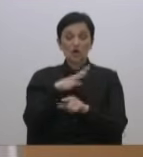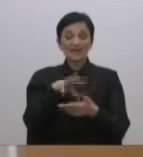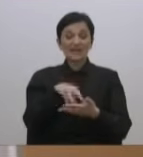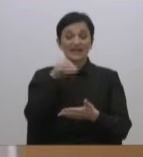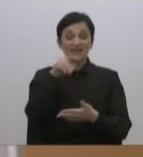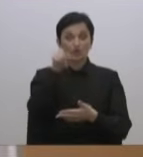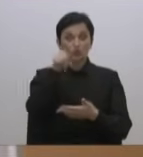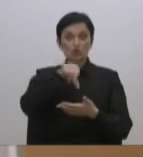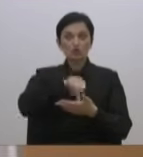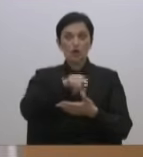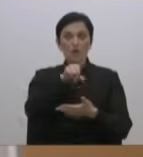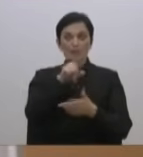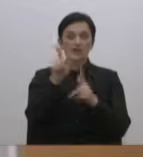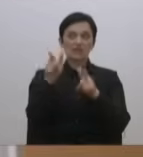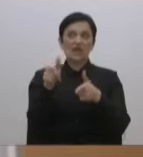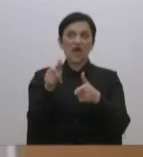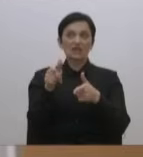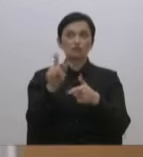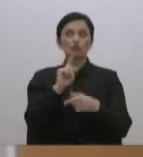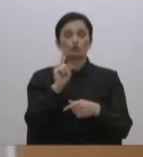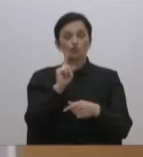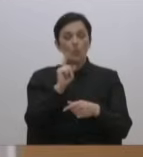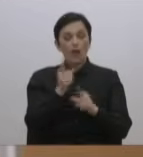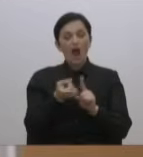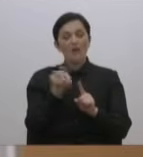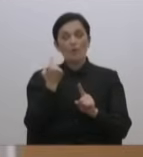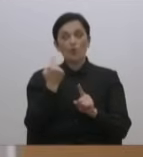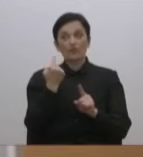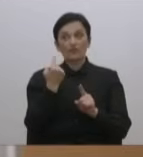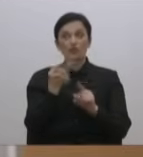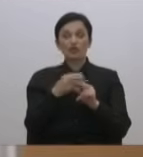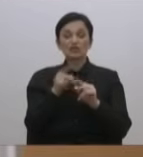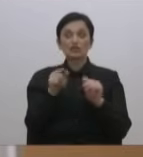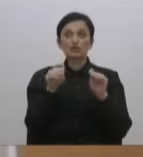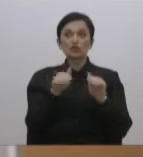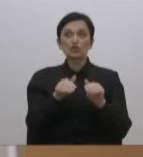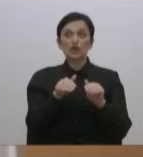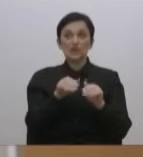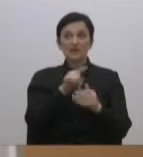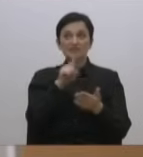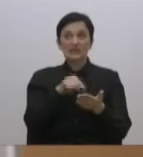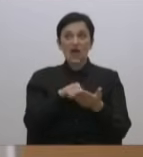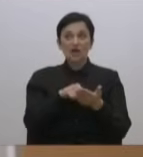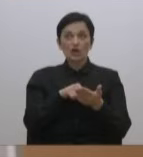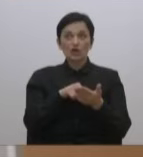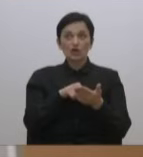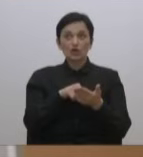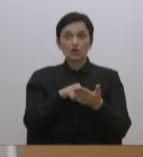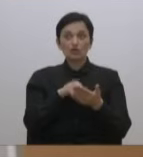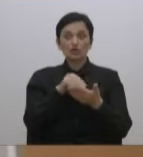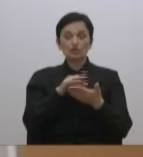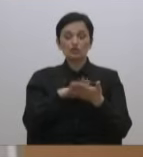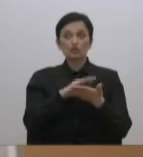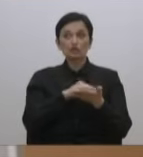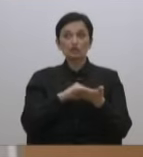გირჩის წარმომადგენელს, იქ დაეთანხმეთ, რომ მაშინ ამოვიღოთ, ეს შეეხებოდა იმ საკითხს, რომ თურმე